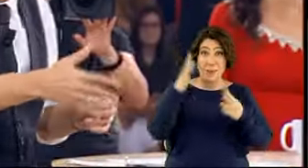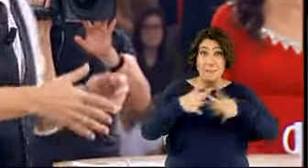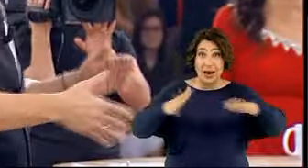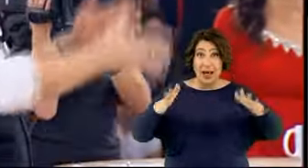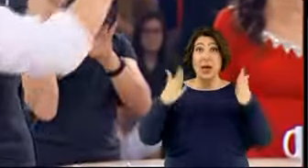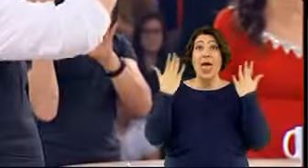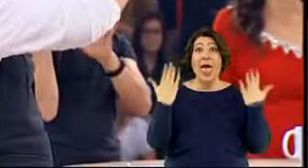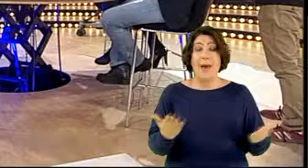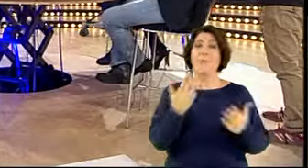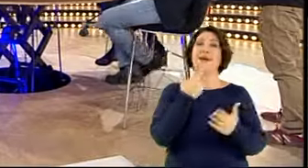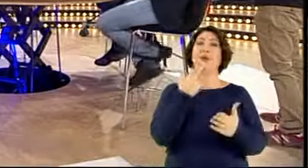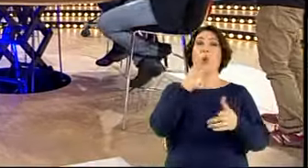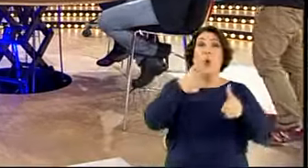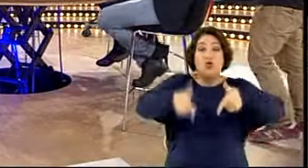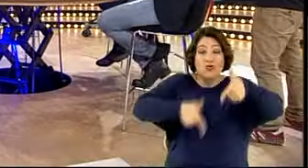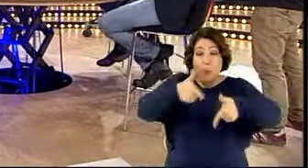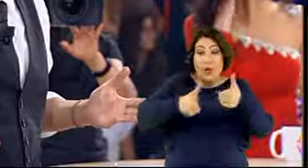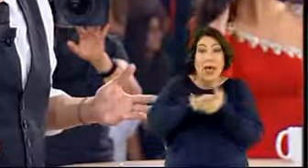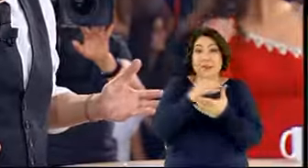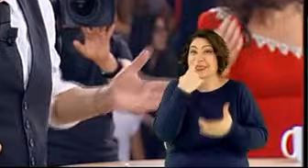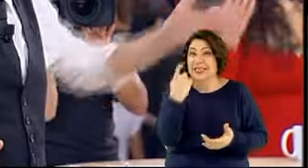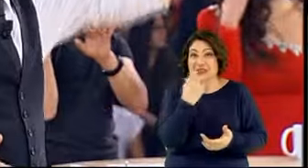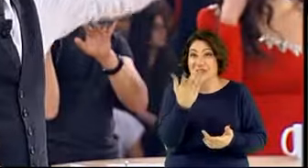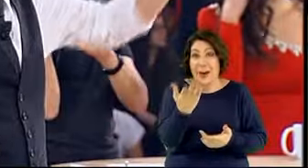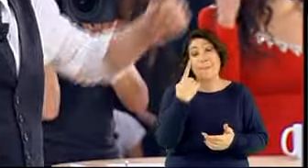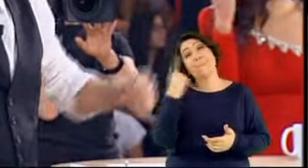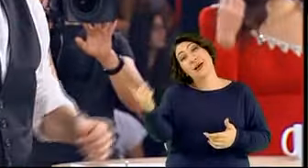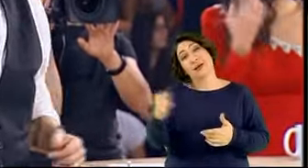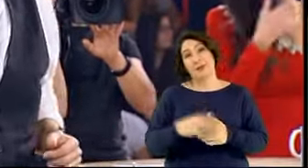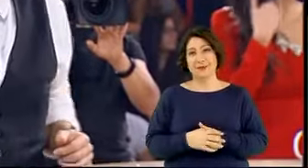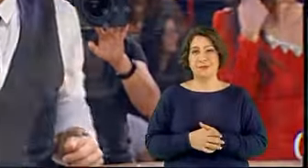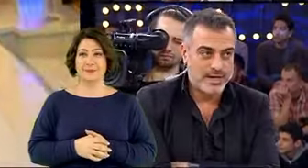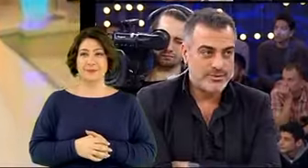Şey yapıyor. Ebe kadın niye öyle coşarsın değil mi? Bak görelim.